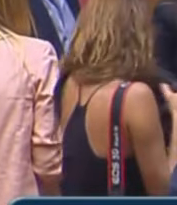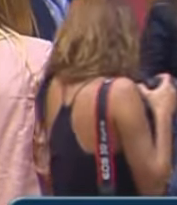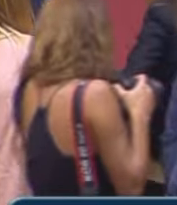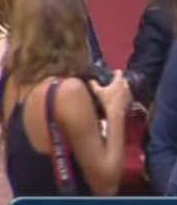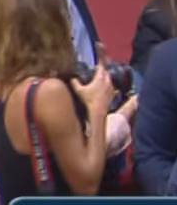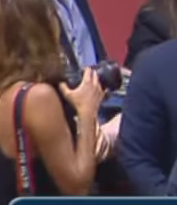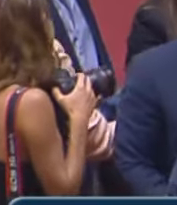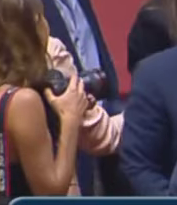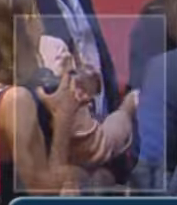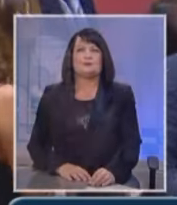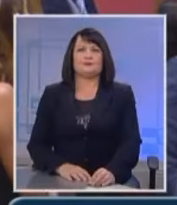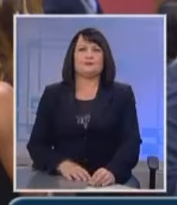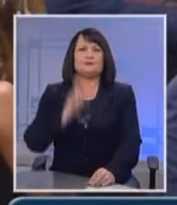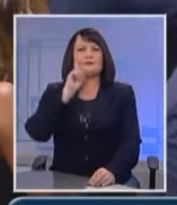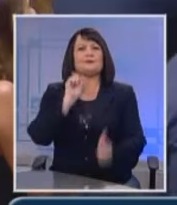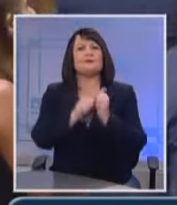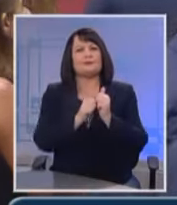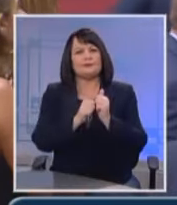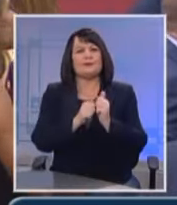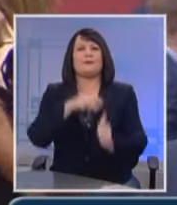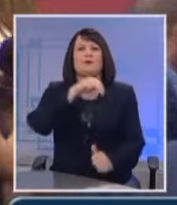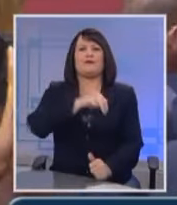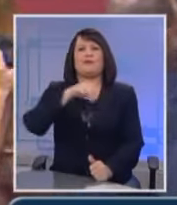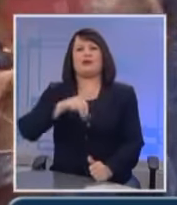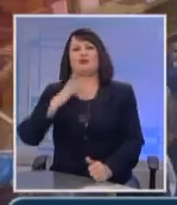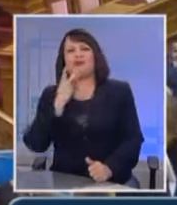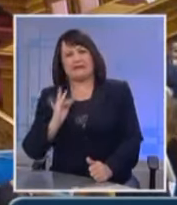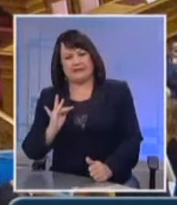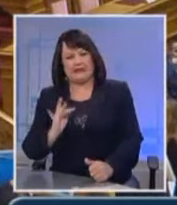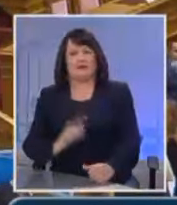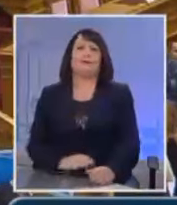Η αθλήτρια Μορφή Μέτζου Χρυσή.